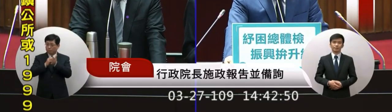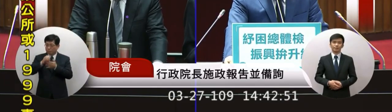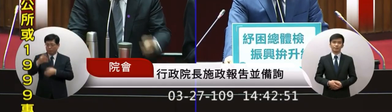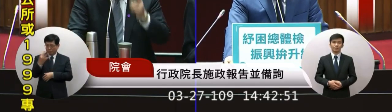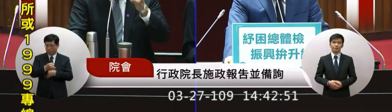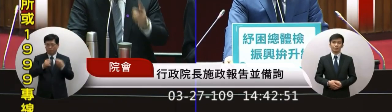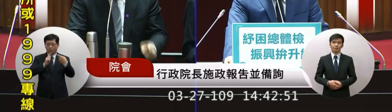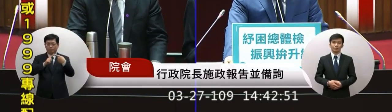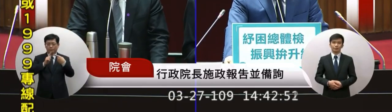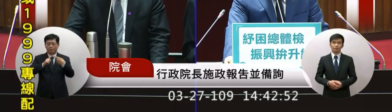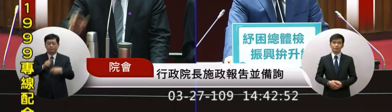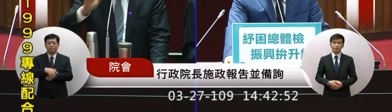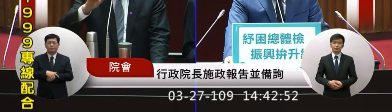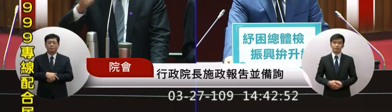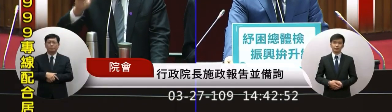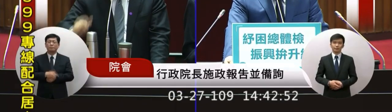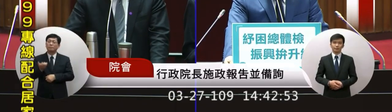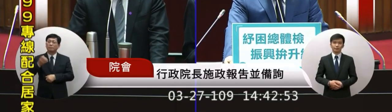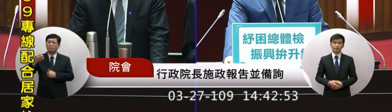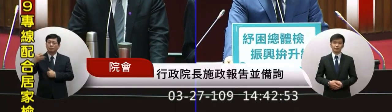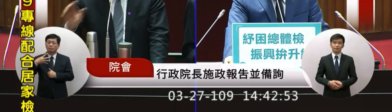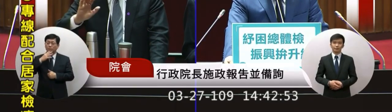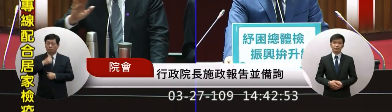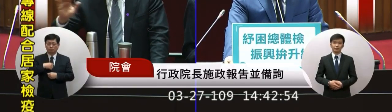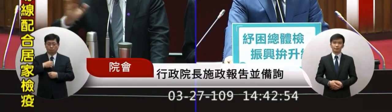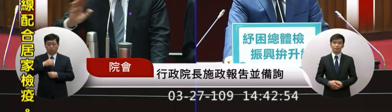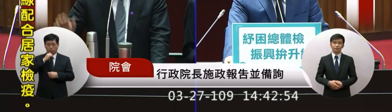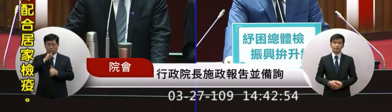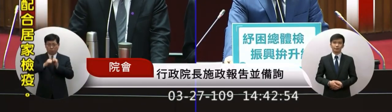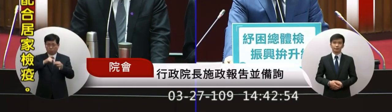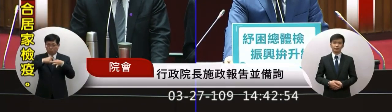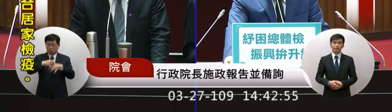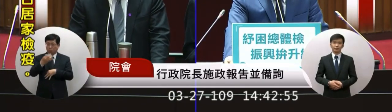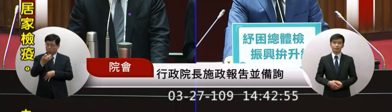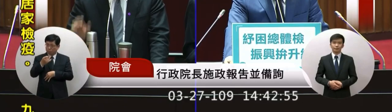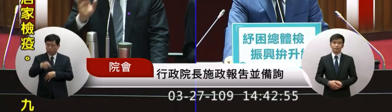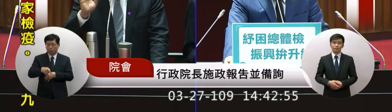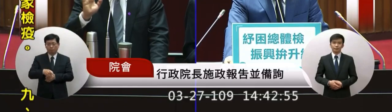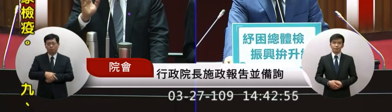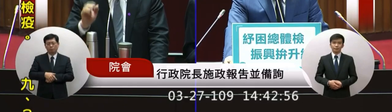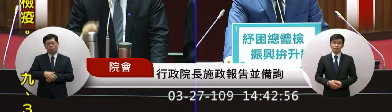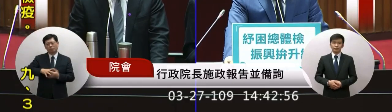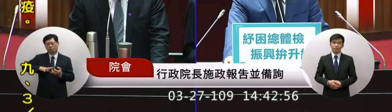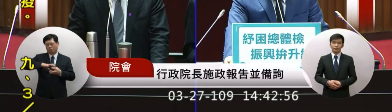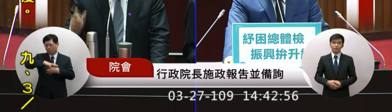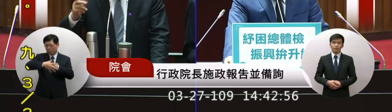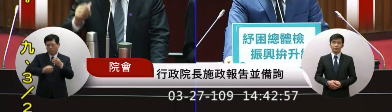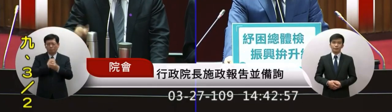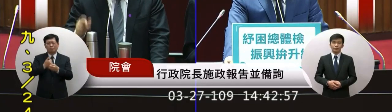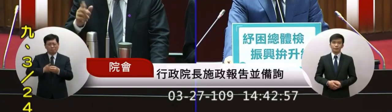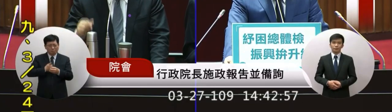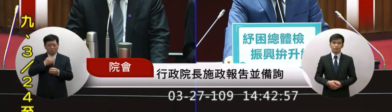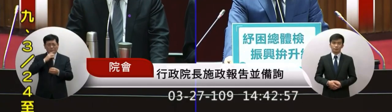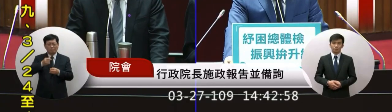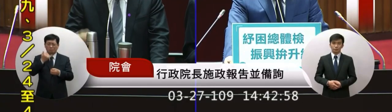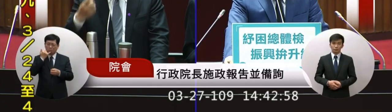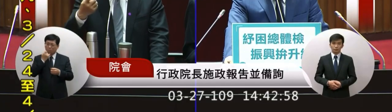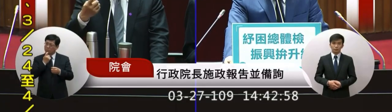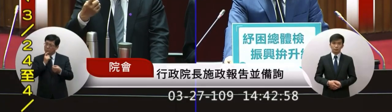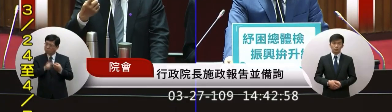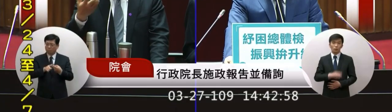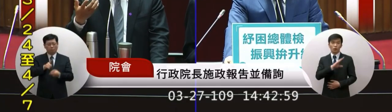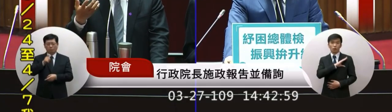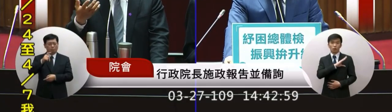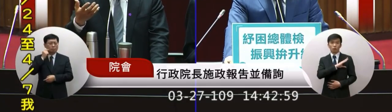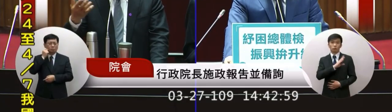点？第一啦，啊，拄仔你咧讲 GDP， 这偌济偌济哦，实在讲，全世界无一国无一个测得准呐。 当